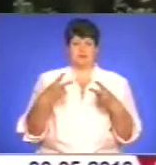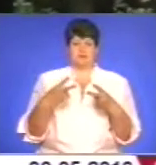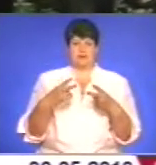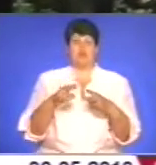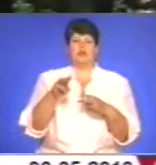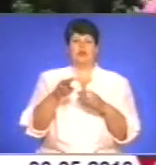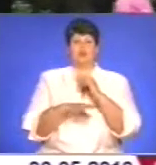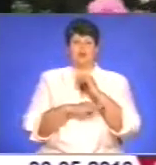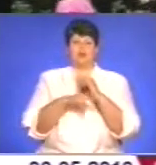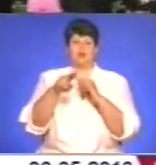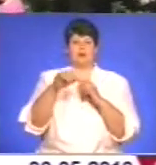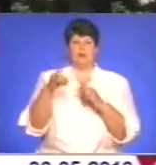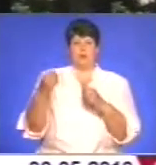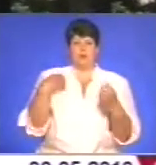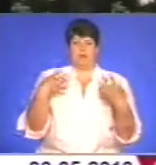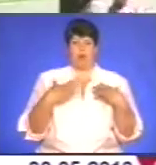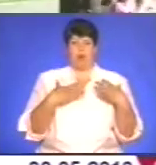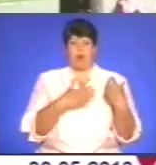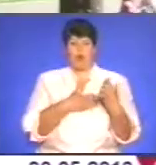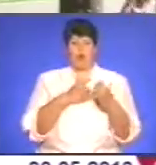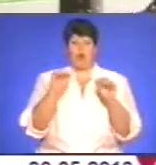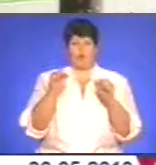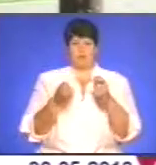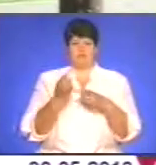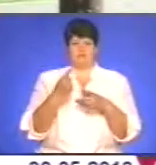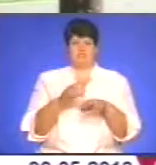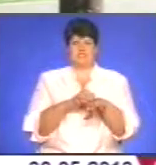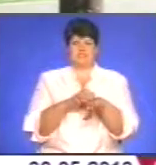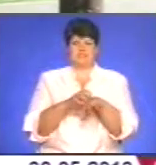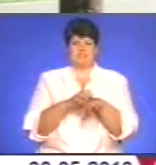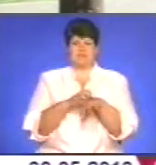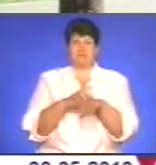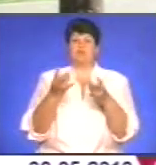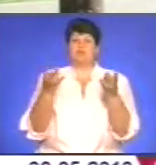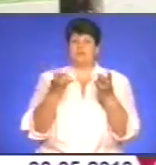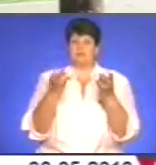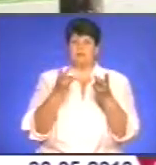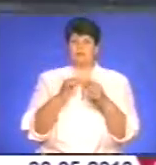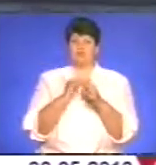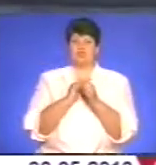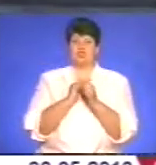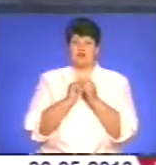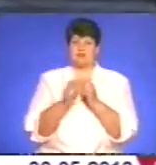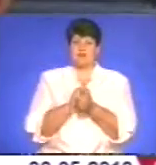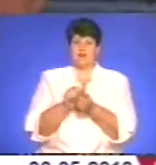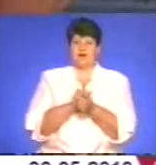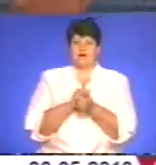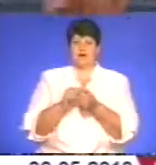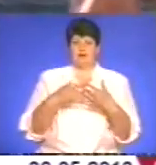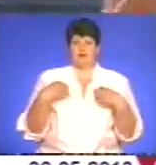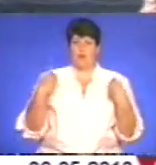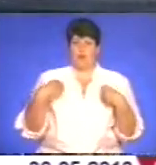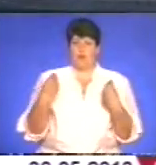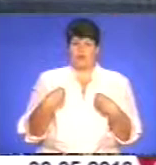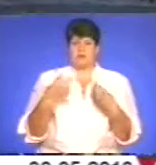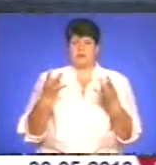пух, прилипаючи до одягу, може викликати роздратування шкіри, тому доречною буде часте прання речей. Крім того, виходячи з